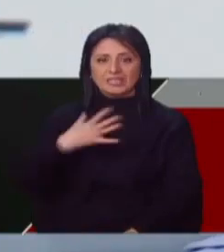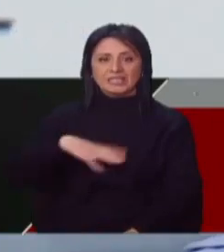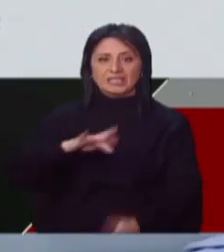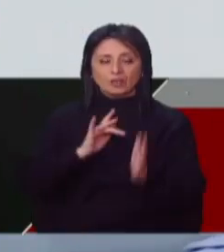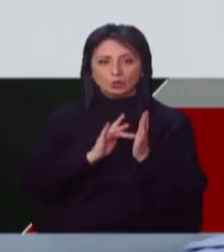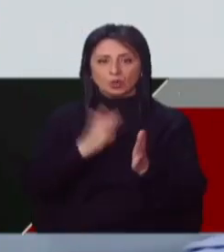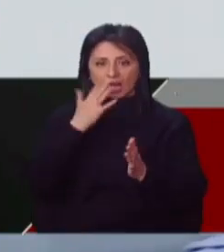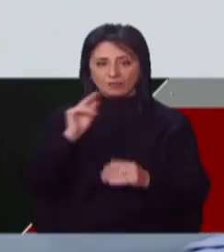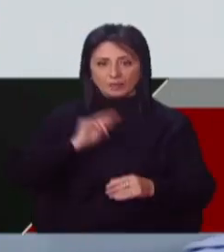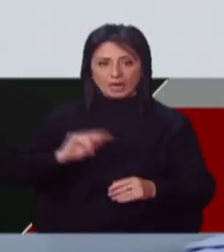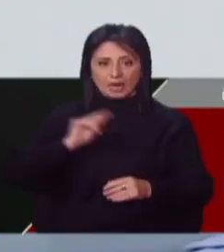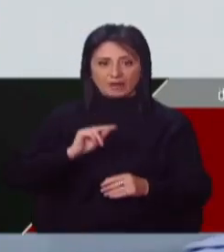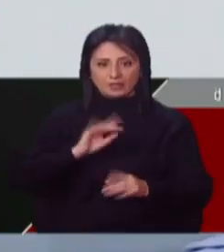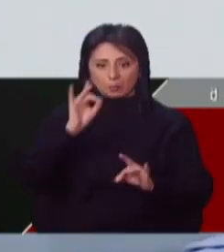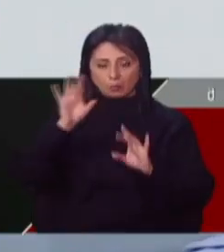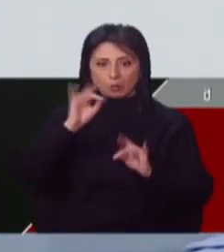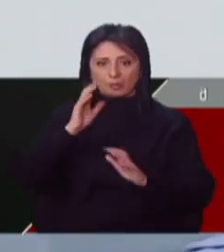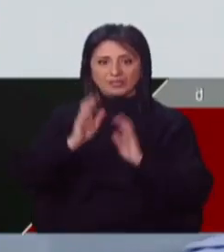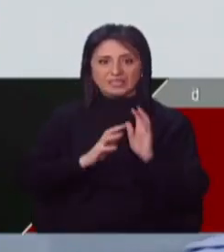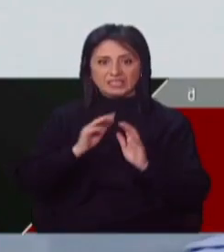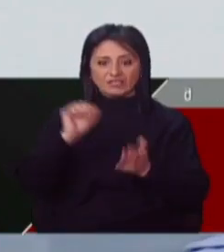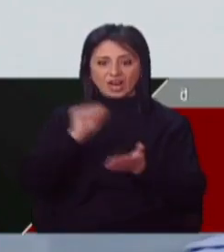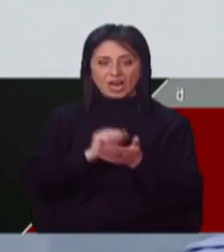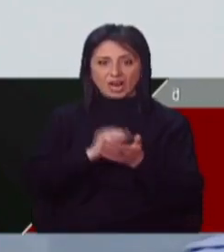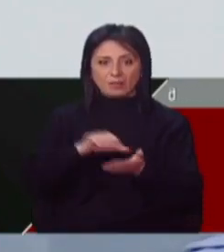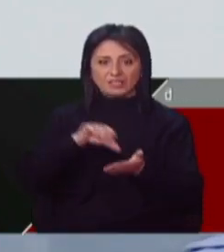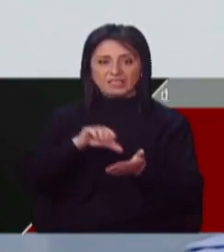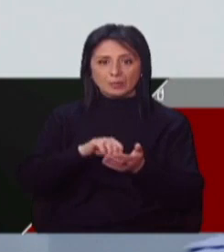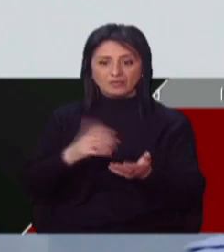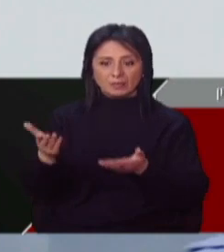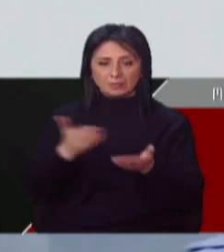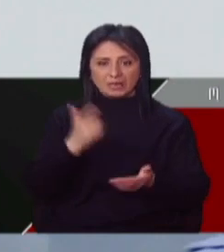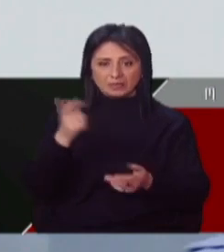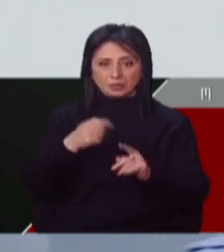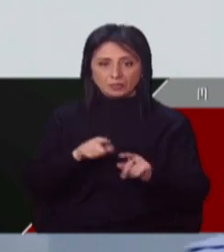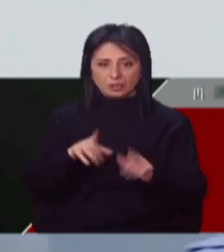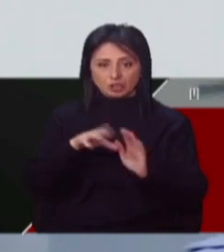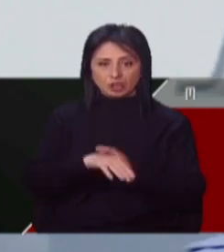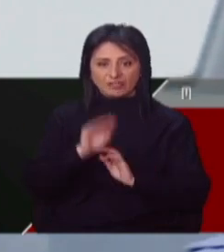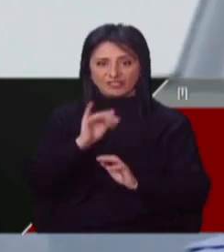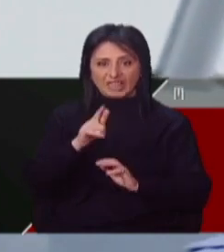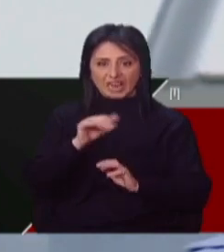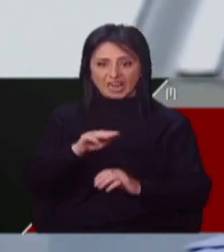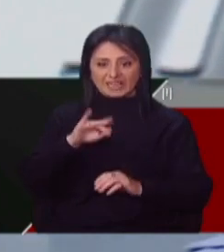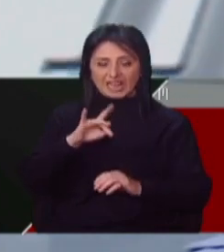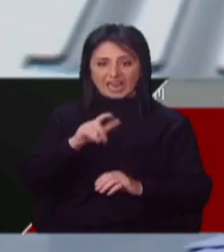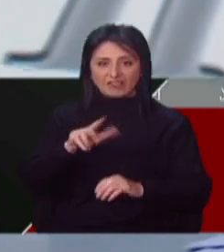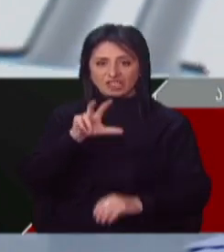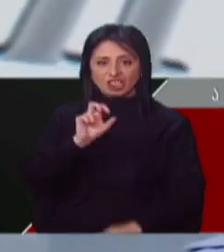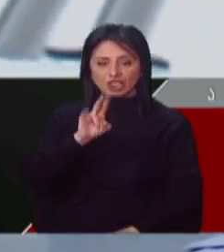საქართველოს ტურიზმის ეროვნული ადმინისტრაცია პოპულარული საერთაშორისო გამოცემების წარმომადგენლებს მასპინძლობს. Მათ შორისაა Figaro, Telegraphy,